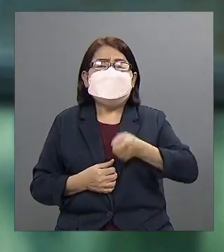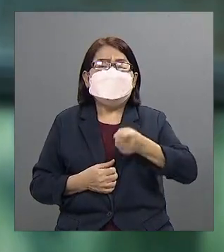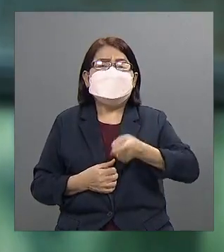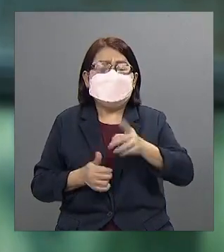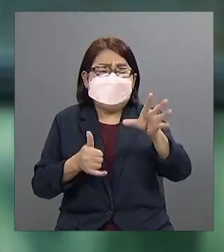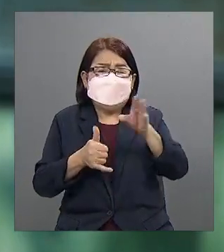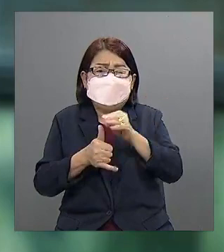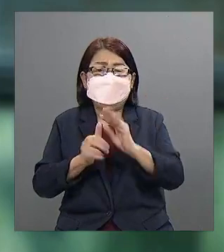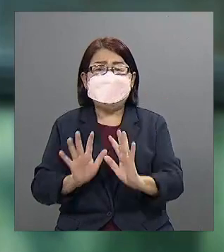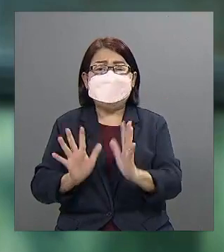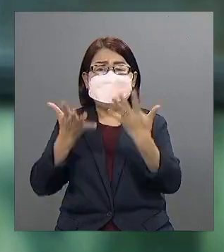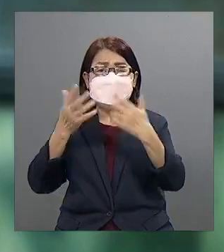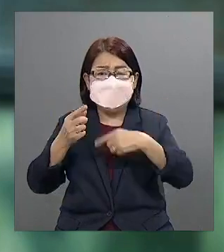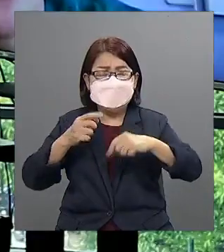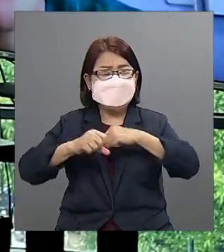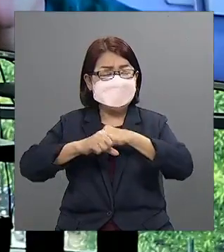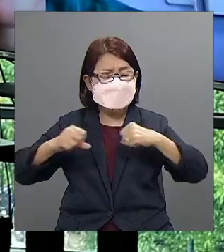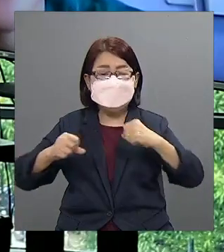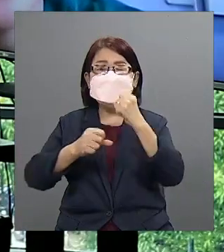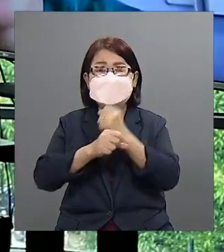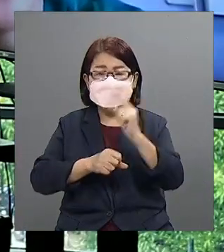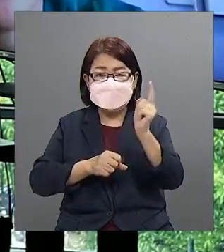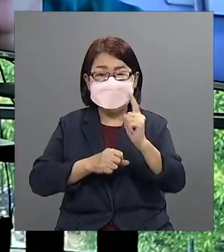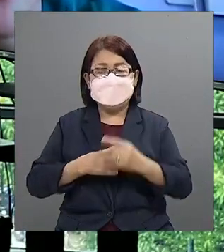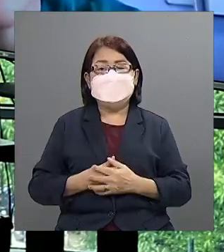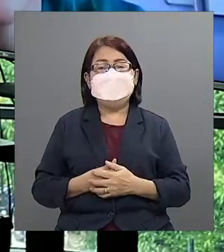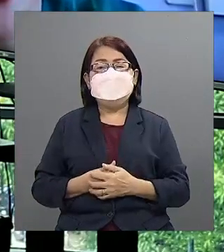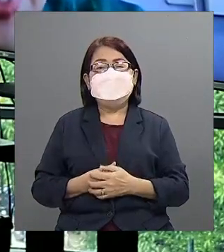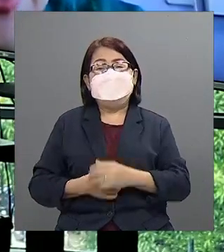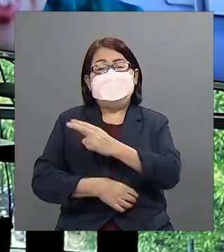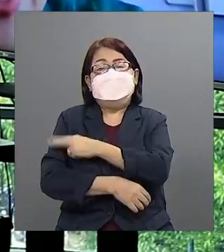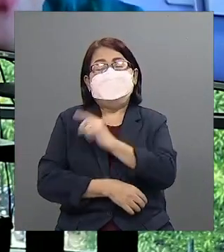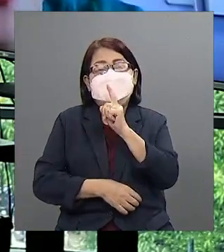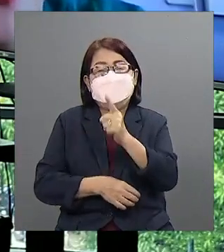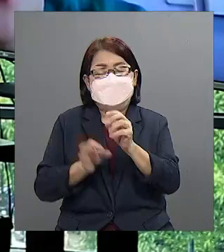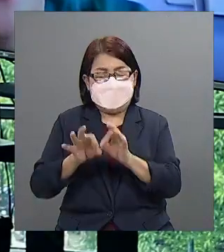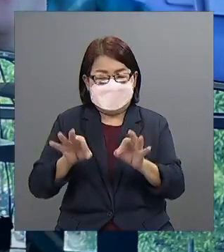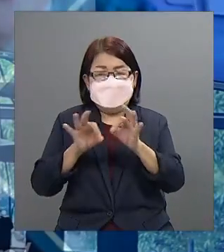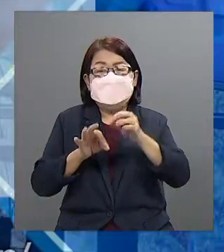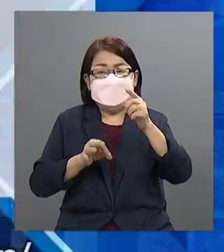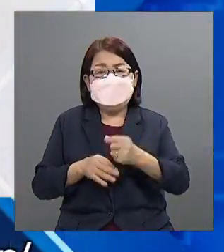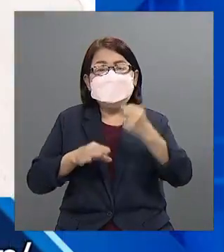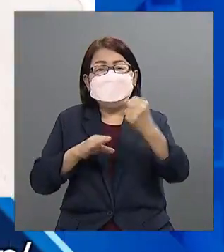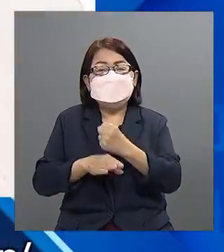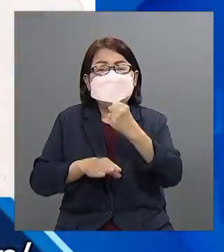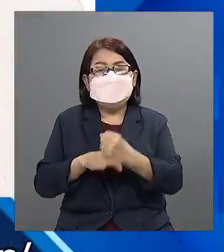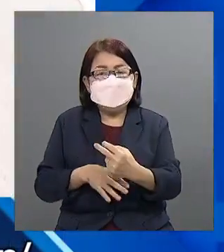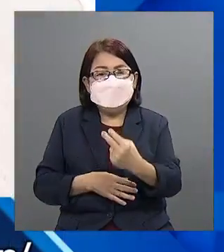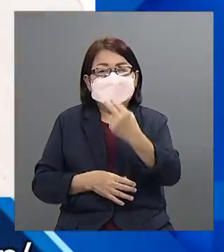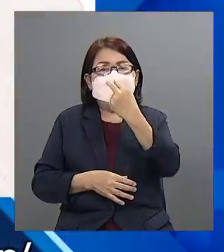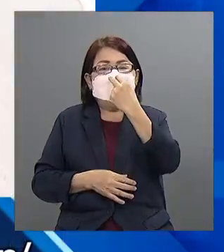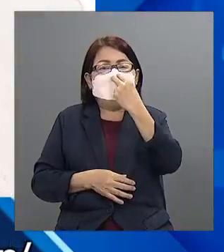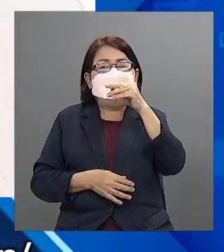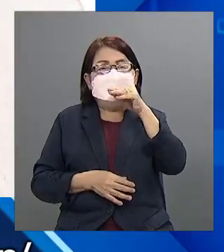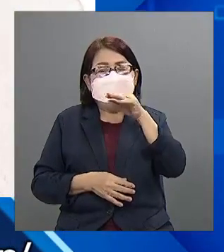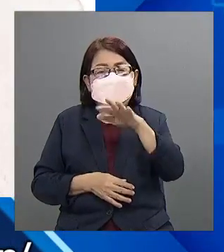ค่ะเรามีวิธีการฟื้นฟูอย่างไรบ้างคะ สำคัญที่สุดก็อาจจะเป็นเรื่องของการฝึกการหายใจเพื่อช่วยในการขยายช่วงทรว